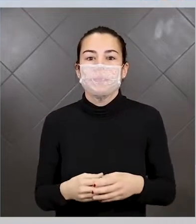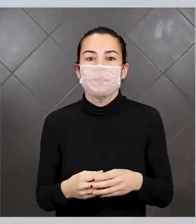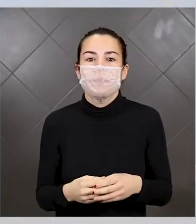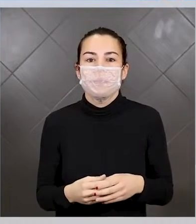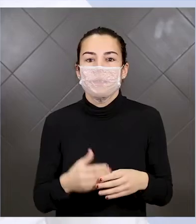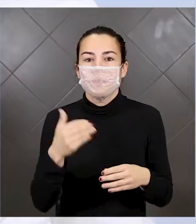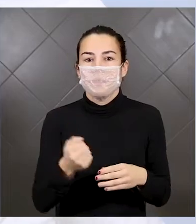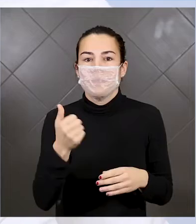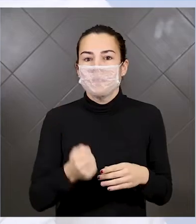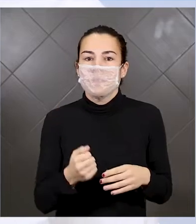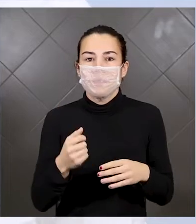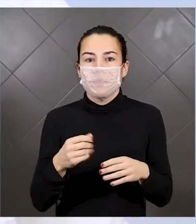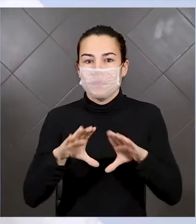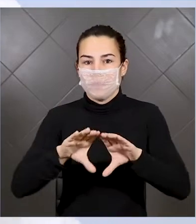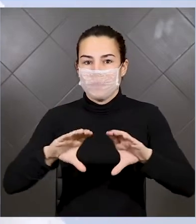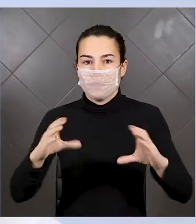o llet de motlle.